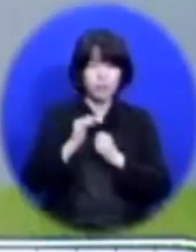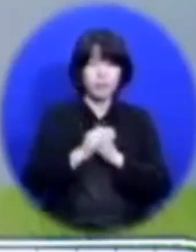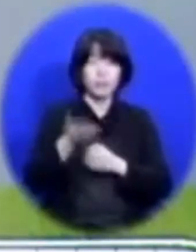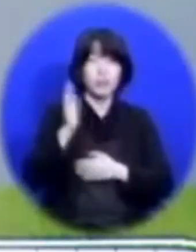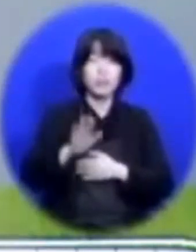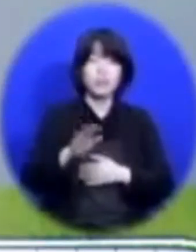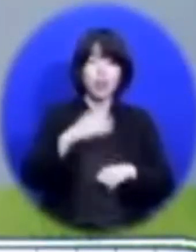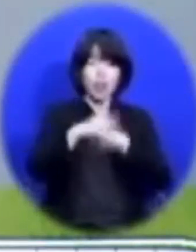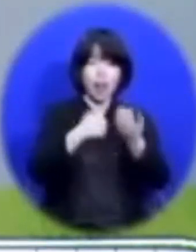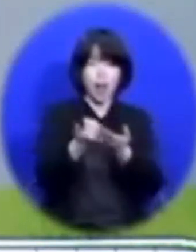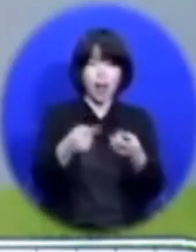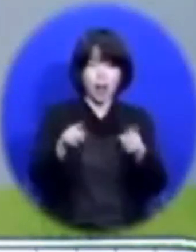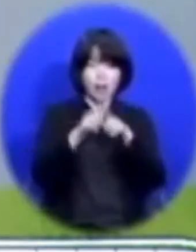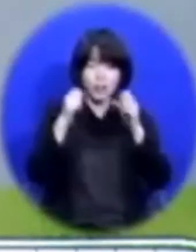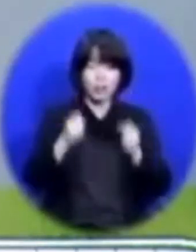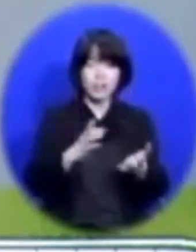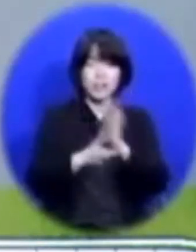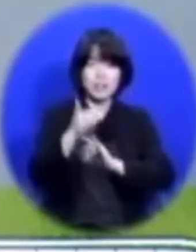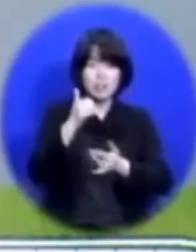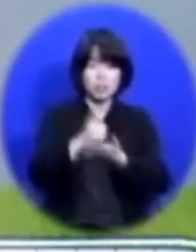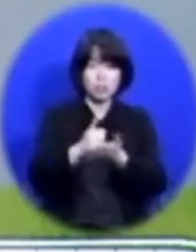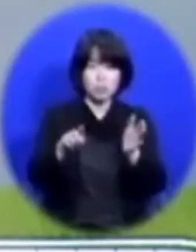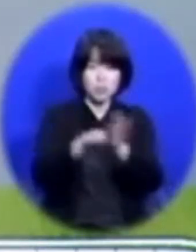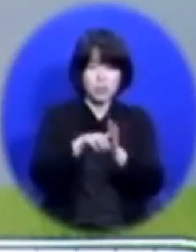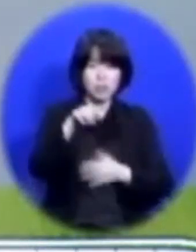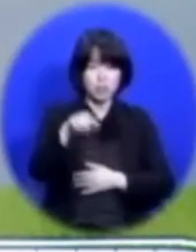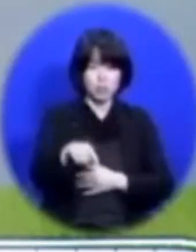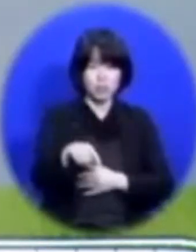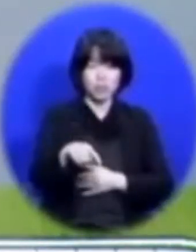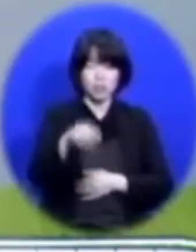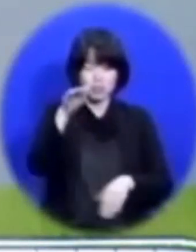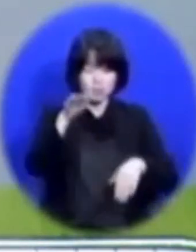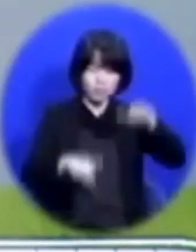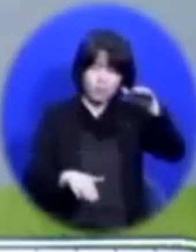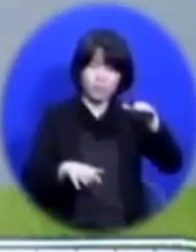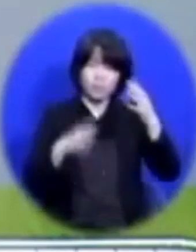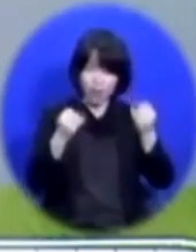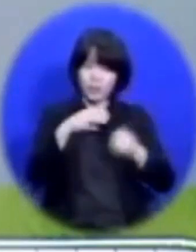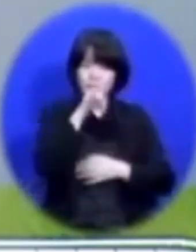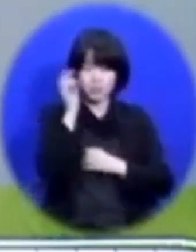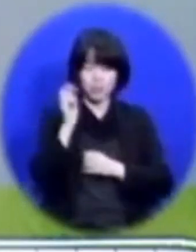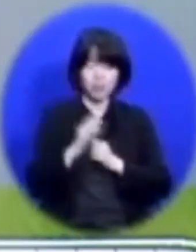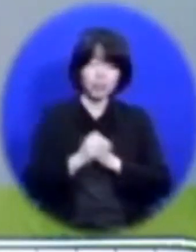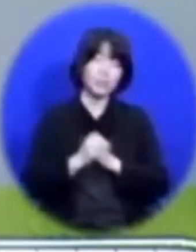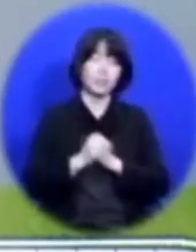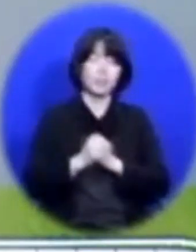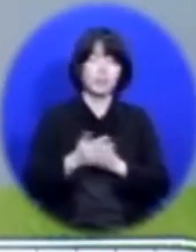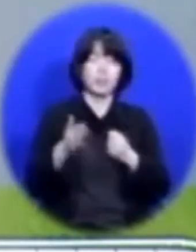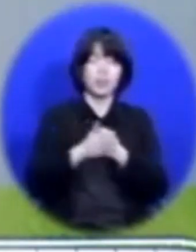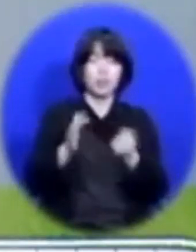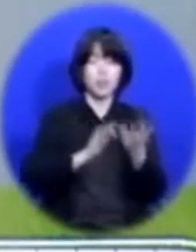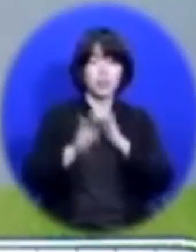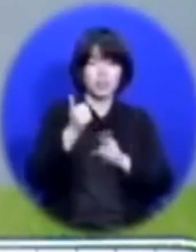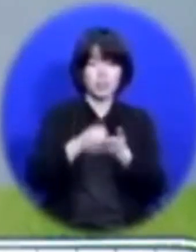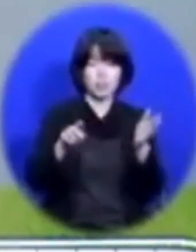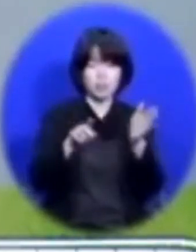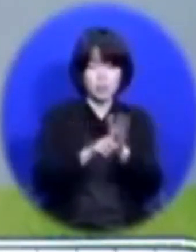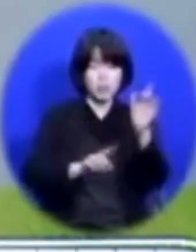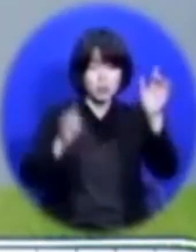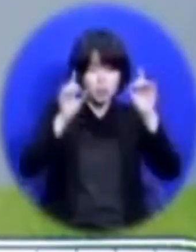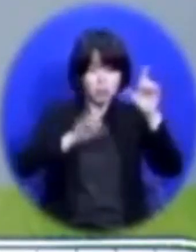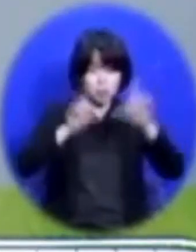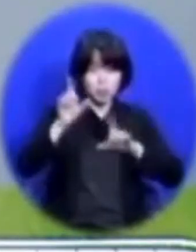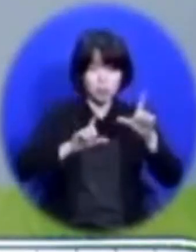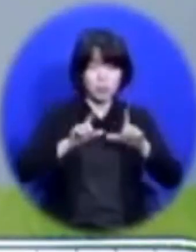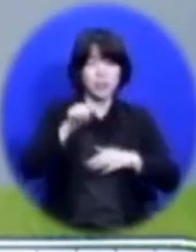동일할것입니다.하지만예수님을 임마누엘로믿는것은매우중요한 차이를만듭니다.그래서우리가 예수님